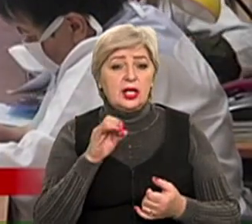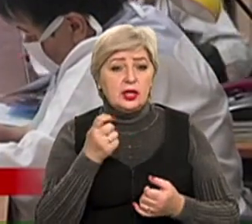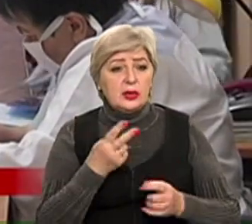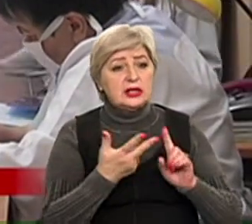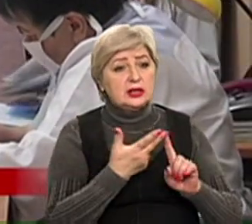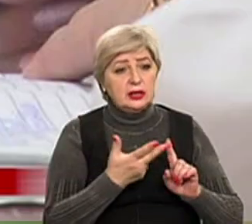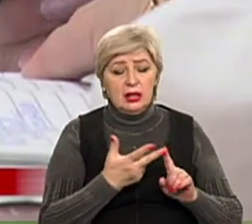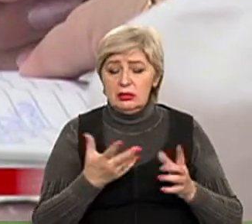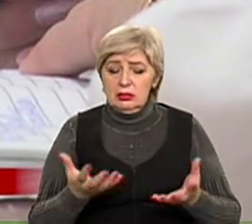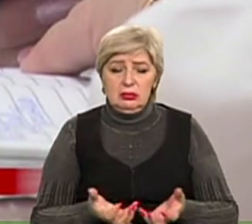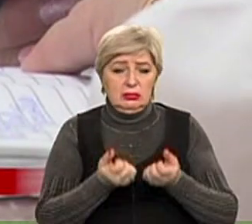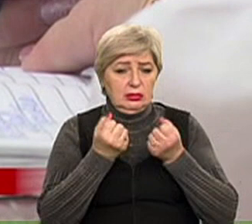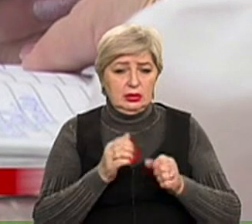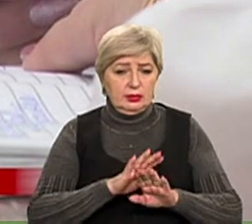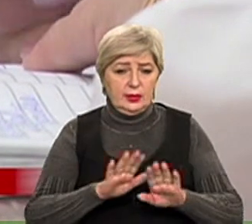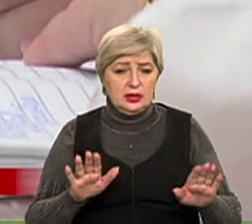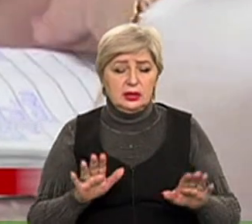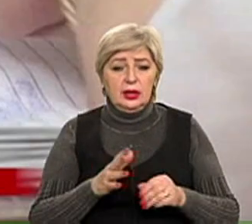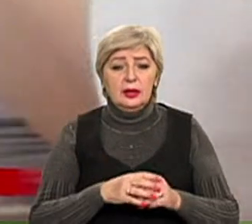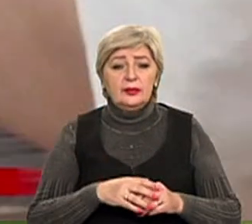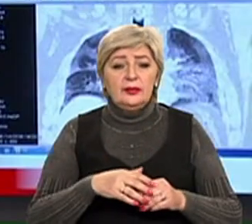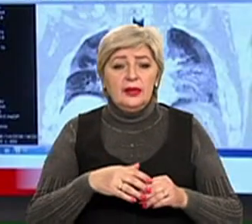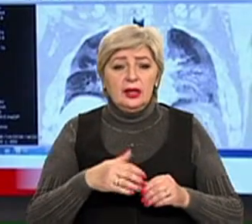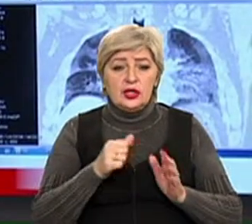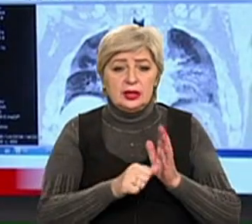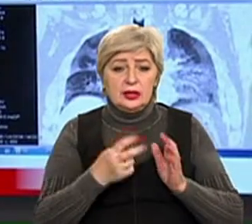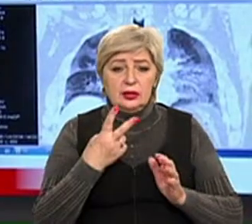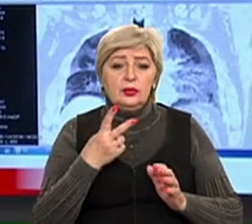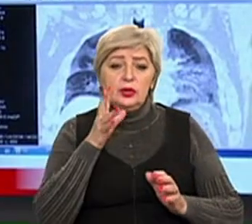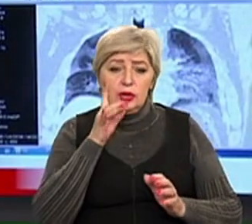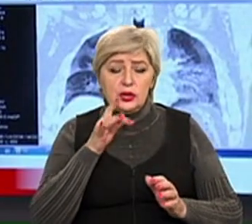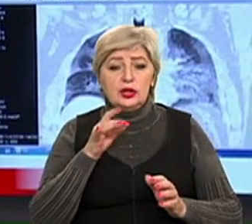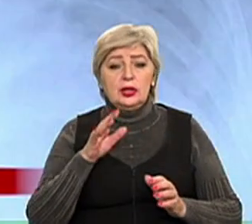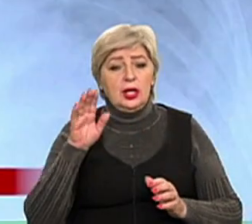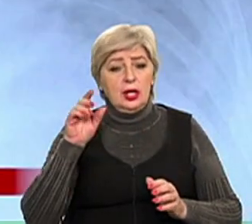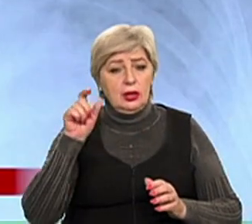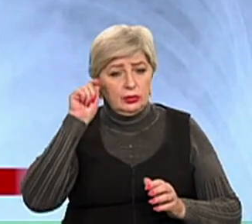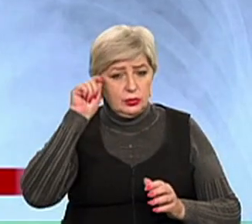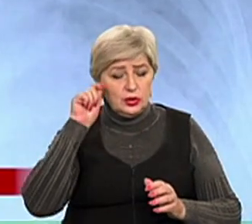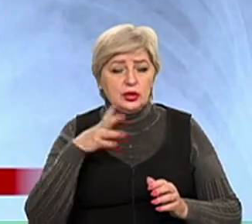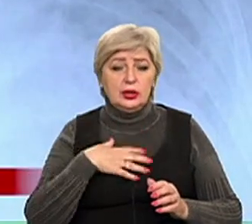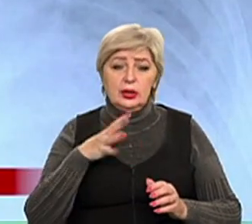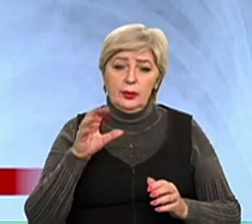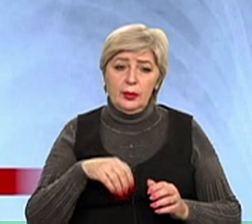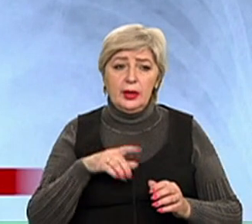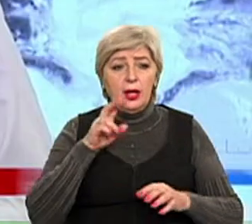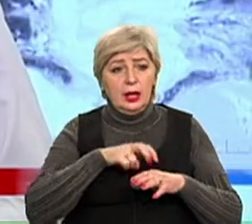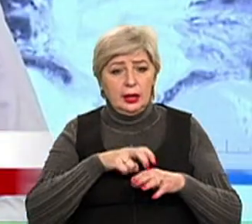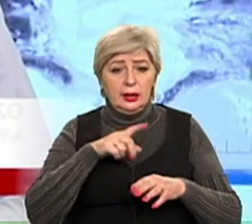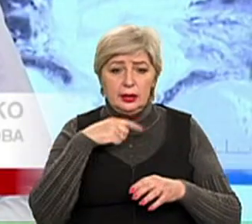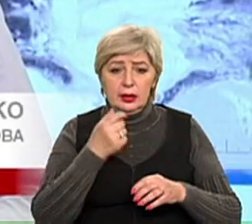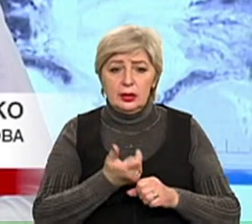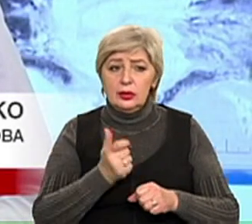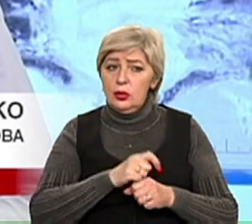врятувати не вдалося. 63-річний житель 5 хаток помер. Медики кажуть, він занадто пізно звернувся до лікарні.